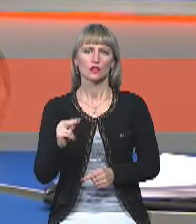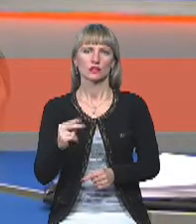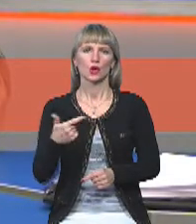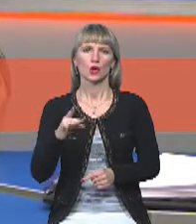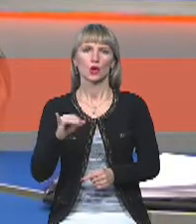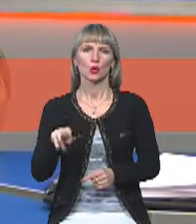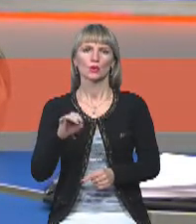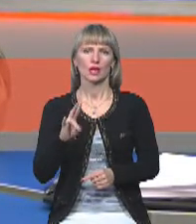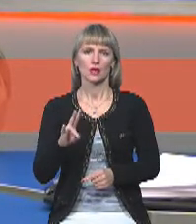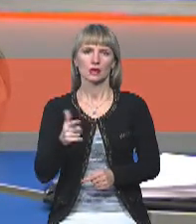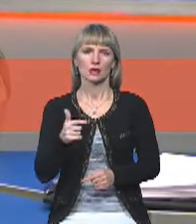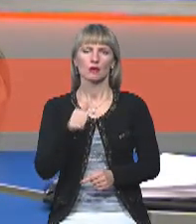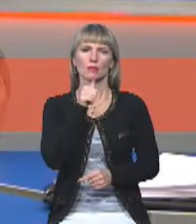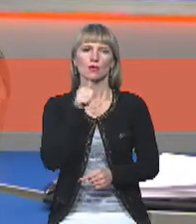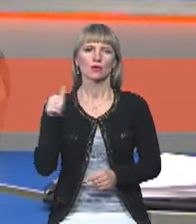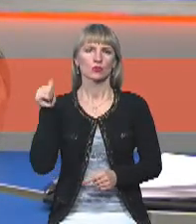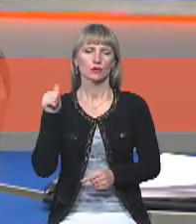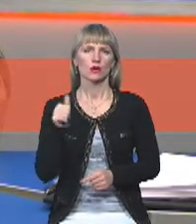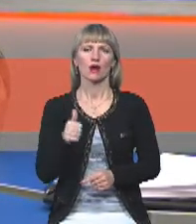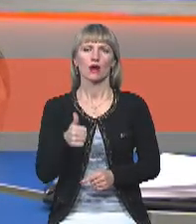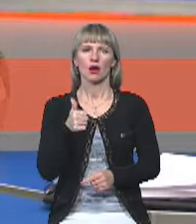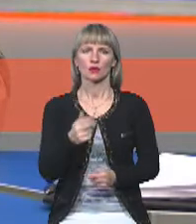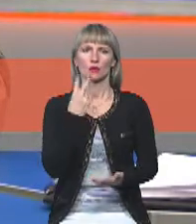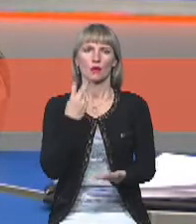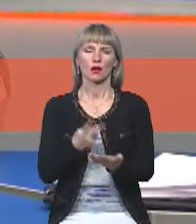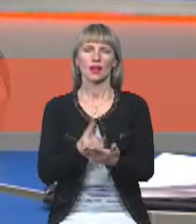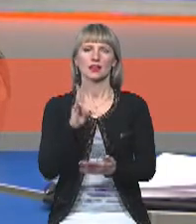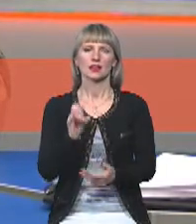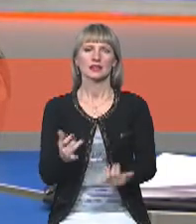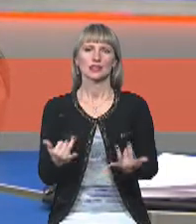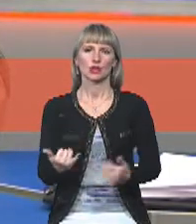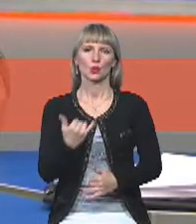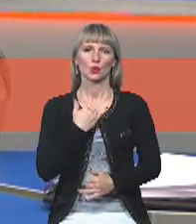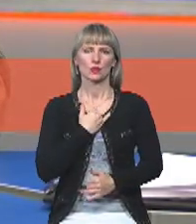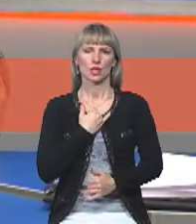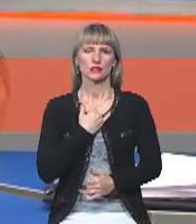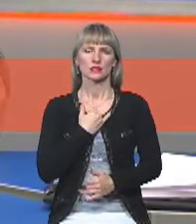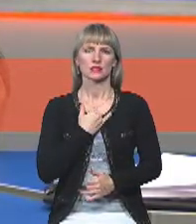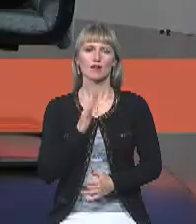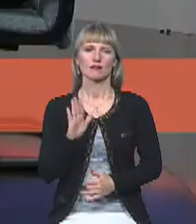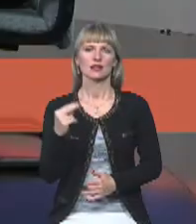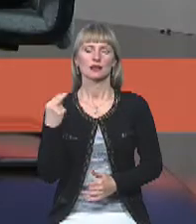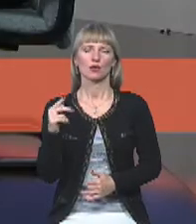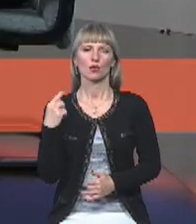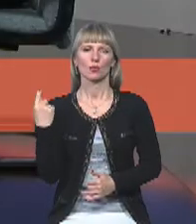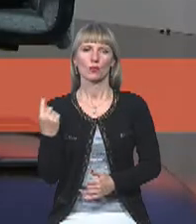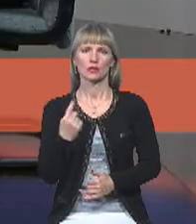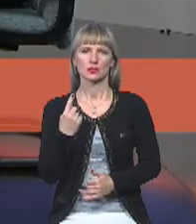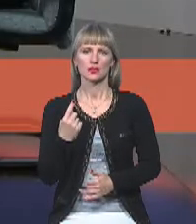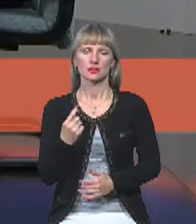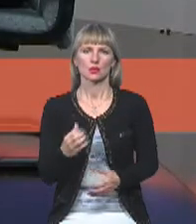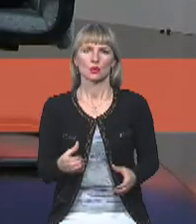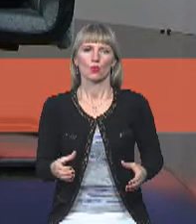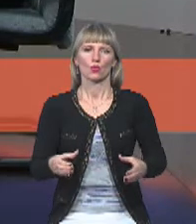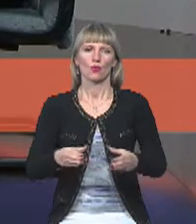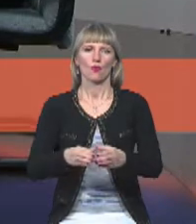грудень минулого року дуже добре показав, наскільки у нас в Запорізькій області